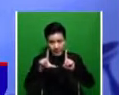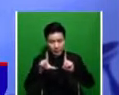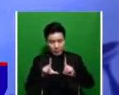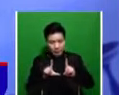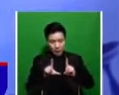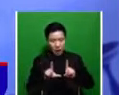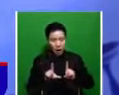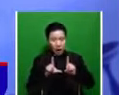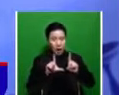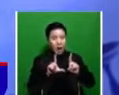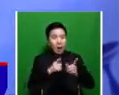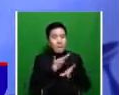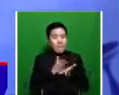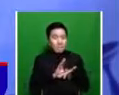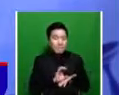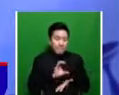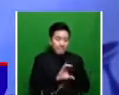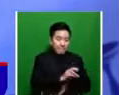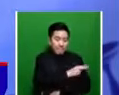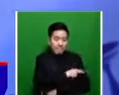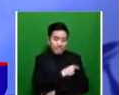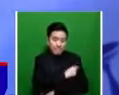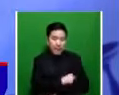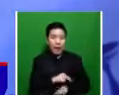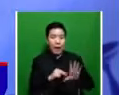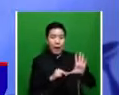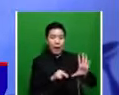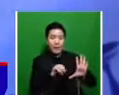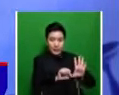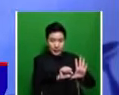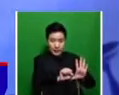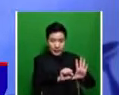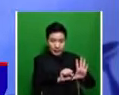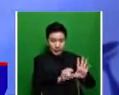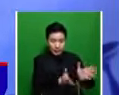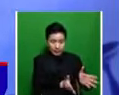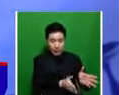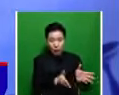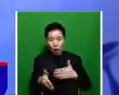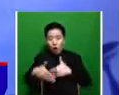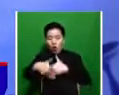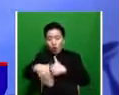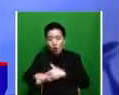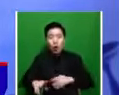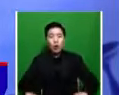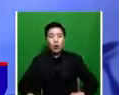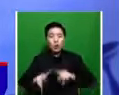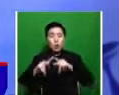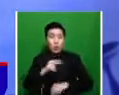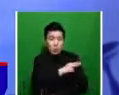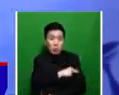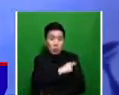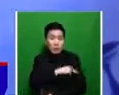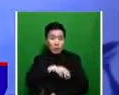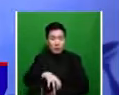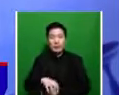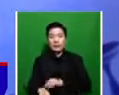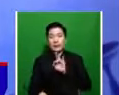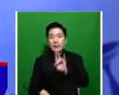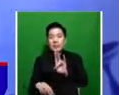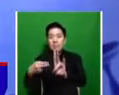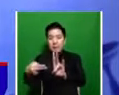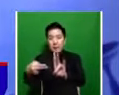กระทรวงสาธารณสุขจำนวน 500,000 ชิ้นโรงพยาบาลภายนอกกระทรวงสาธารณสุข 70,000